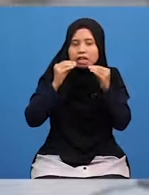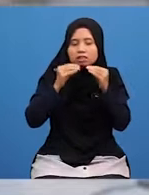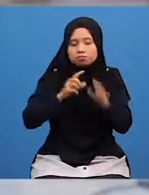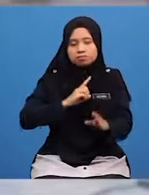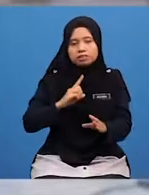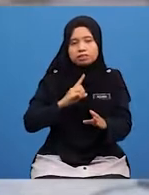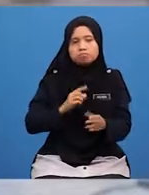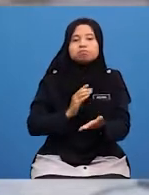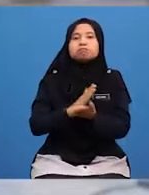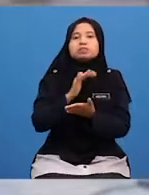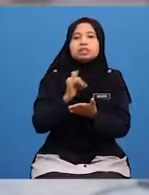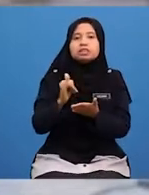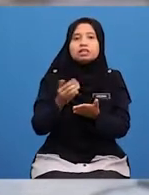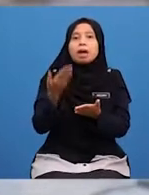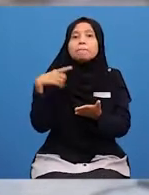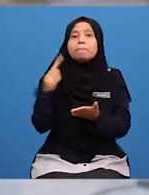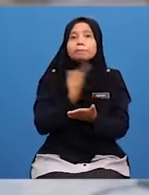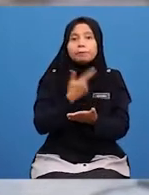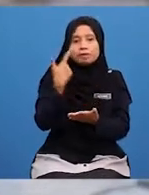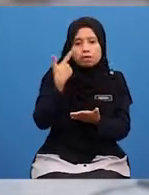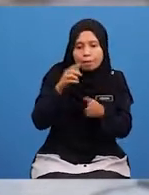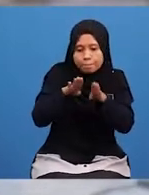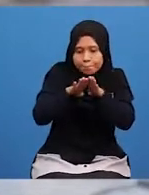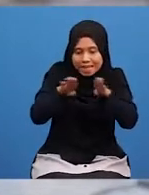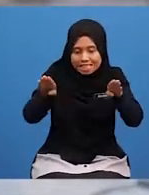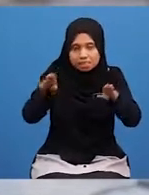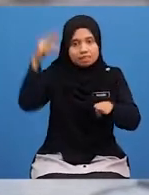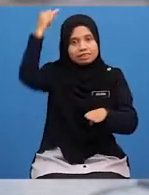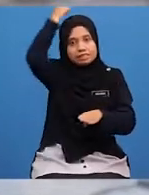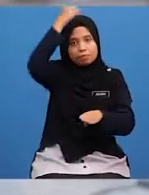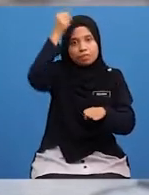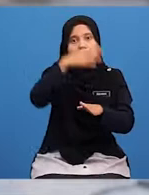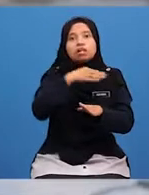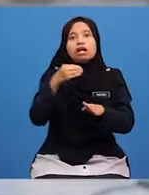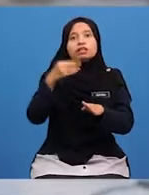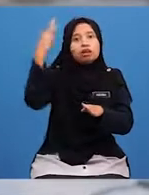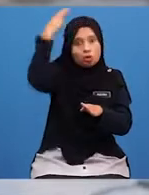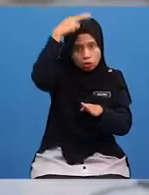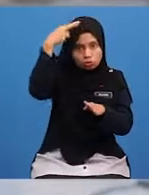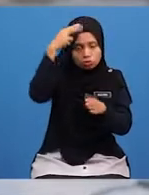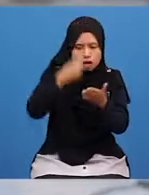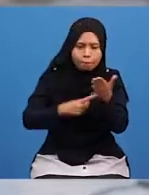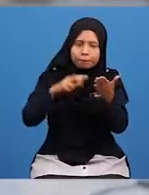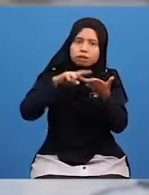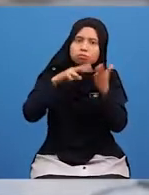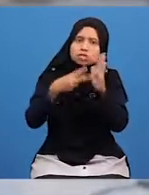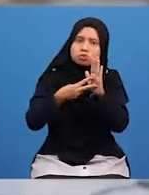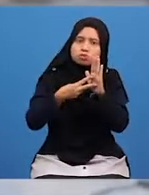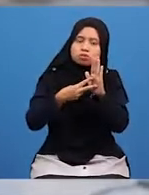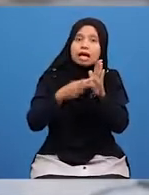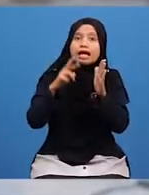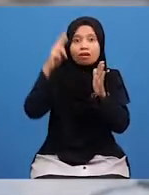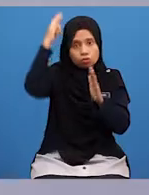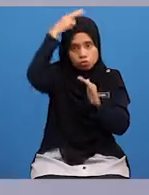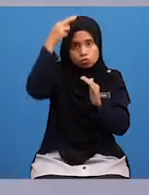Seterusnya, murid-murid, mari kita lihat perbezaan Nabi dan Rasul. Apakah yang dimaksudkan dengan Nabi dan apakah